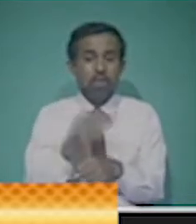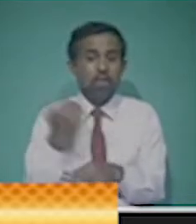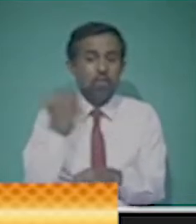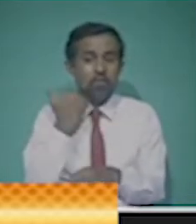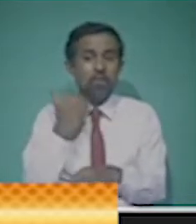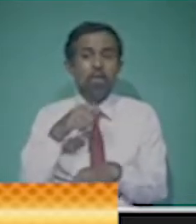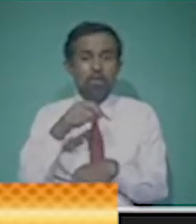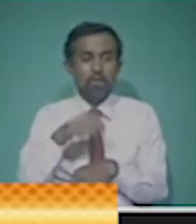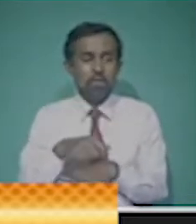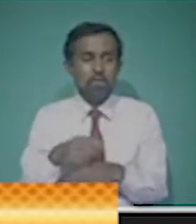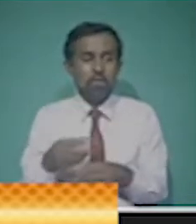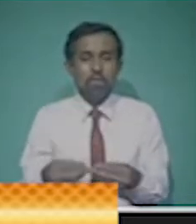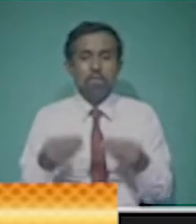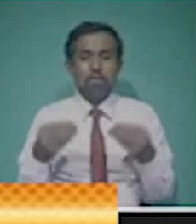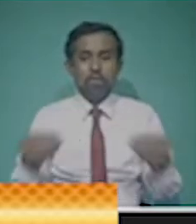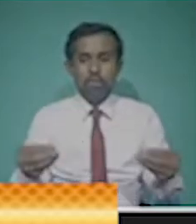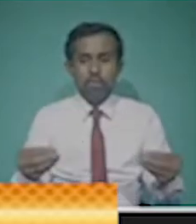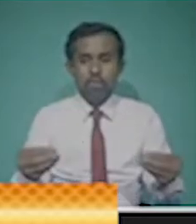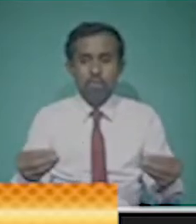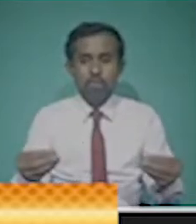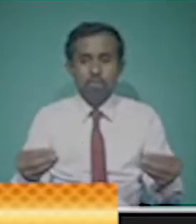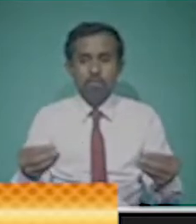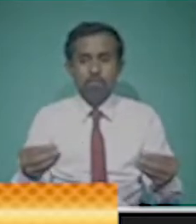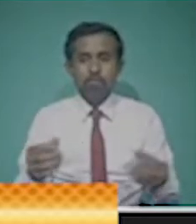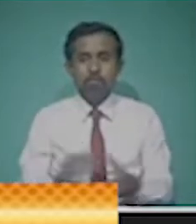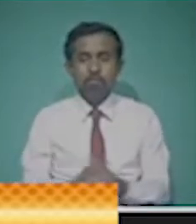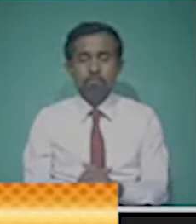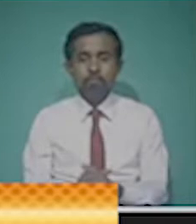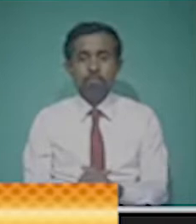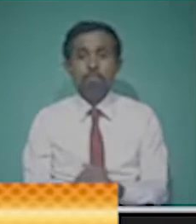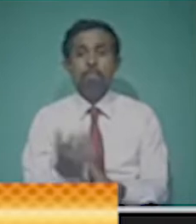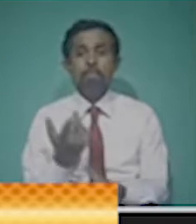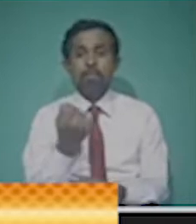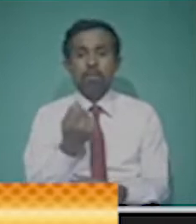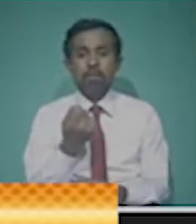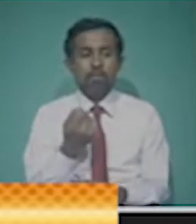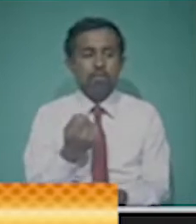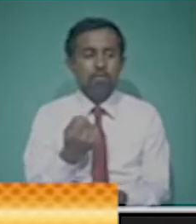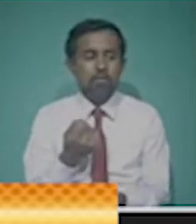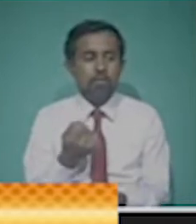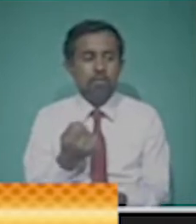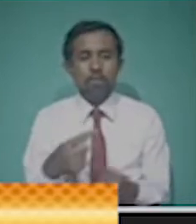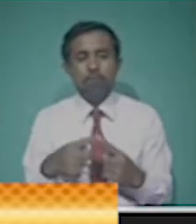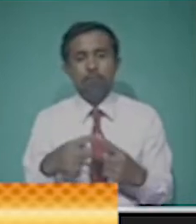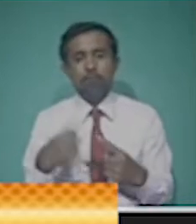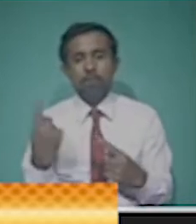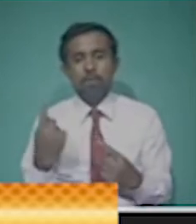காட்டி பிரிக்கப்பட்டது. அது ஒரு கண்டிக்கத்தக்க ஒரு விடயமாகும். தற்போது கூட நாட்டிலே